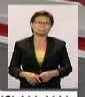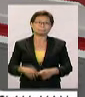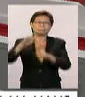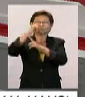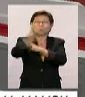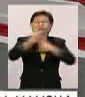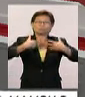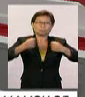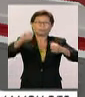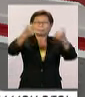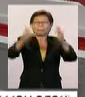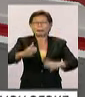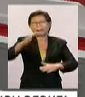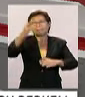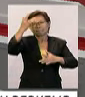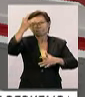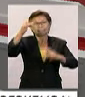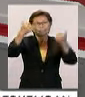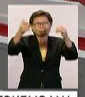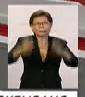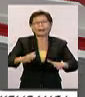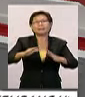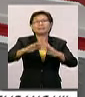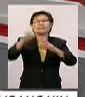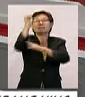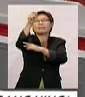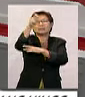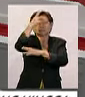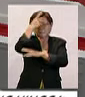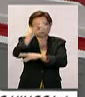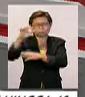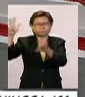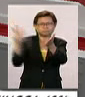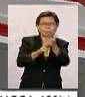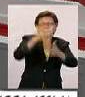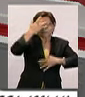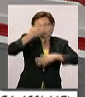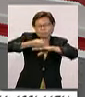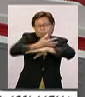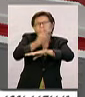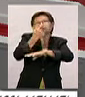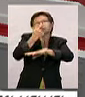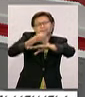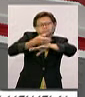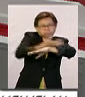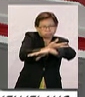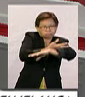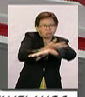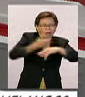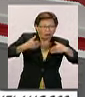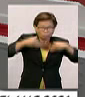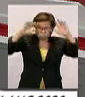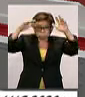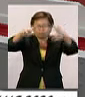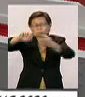Situasi kesihatan pemain badminton persorangan nombor satu negara Datuk Lee Chong Wei yang disahkan menghidap kanser hidung tahap tiga turut mendapat